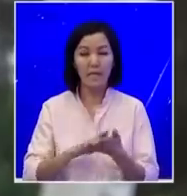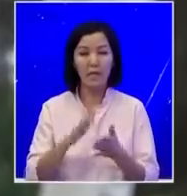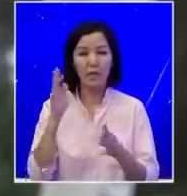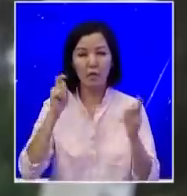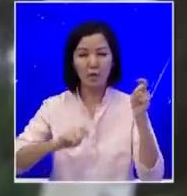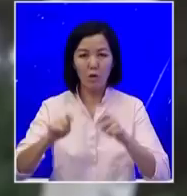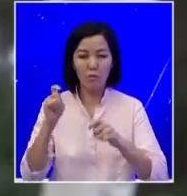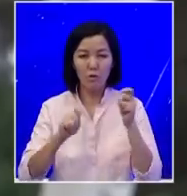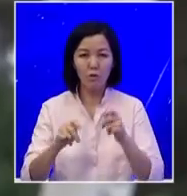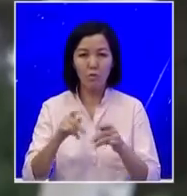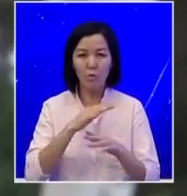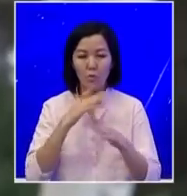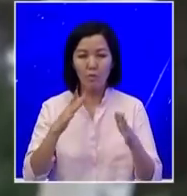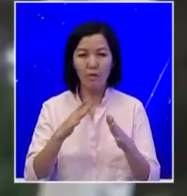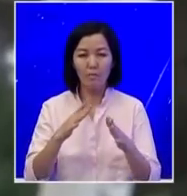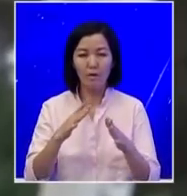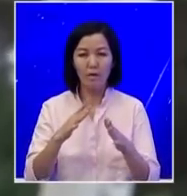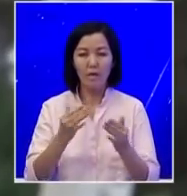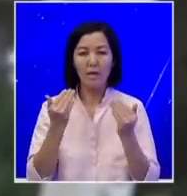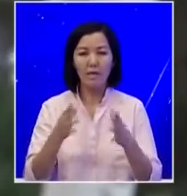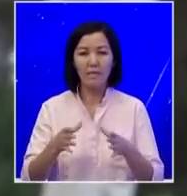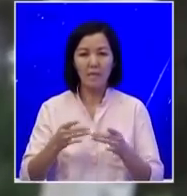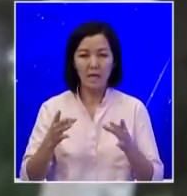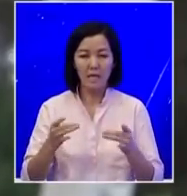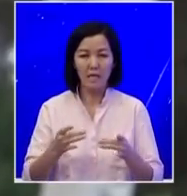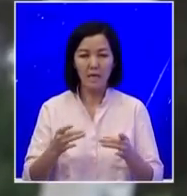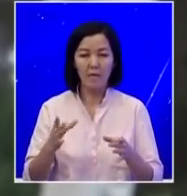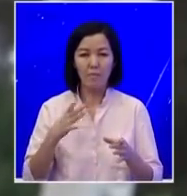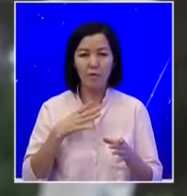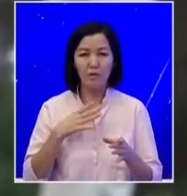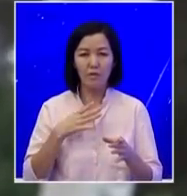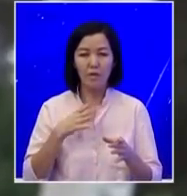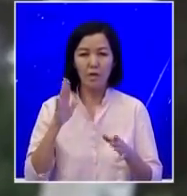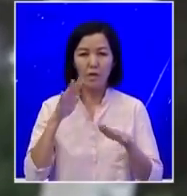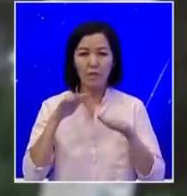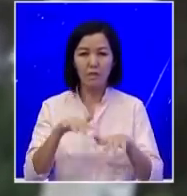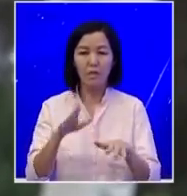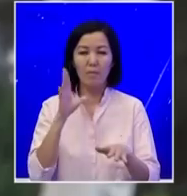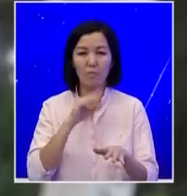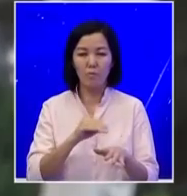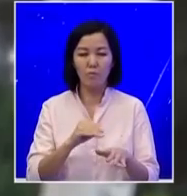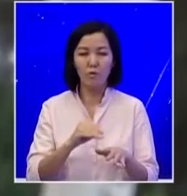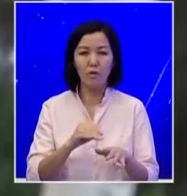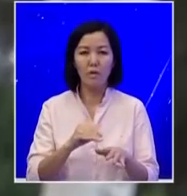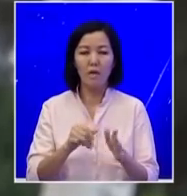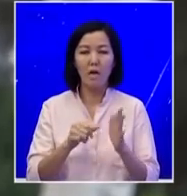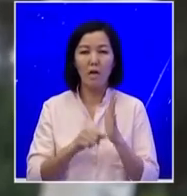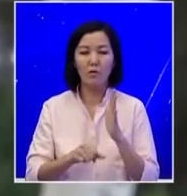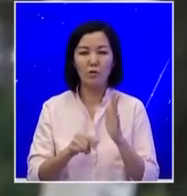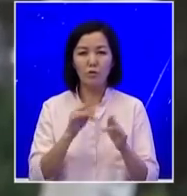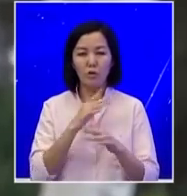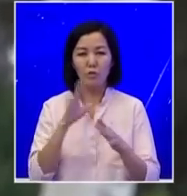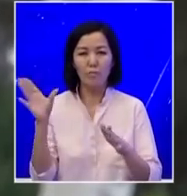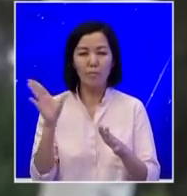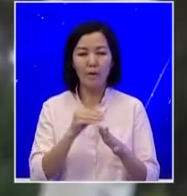мөлшерде түсуіне байланысты топырақ қабатының шамадан ылғалданған жағдайда сырғыма қауіпі мүмкін. 600-ден аса